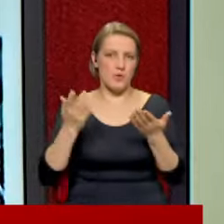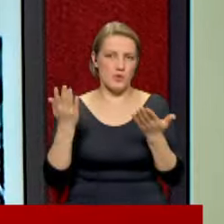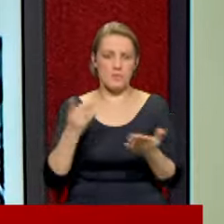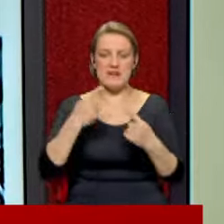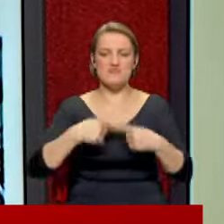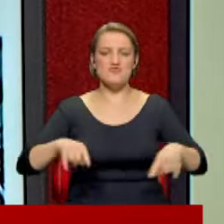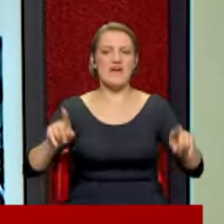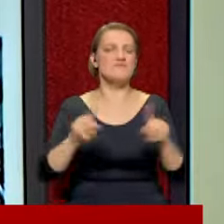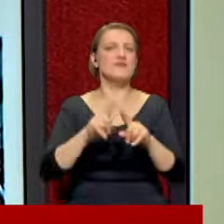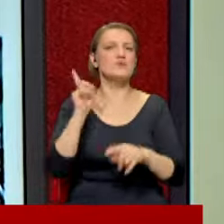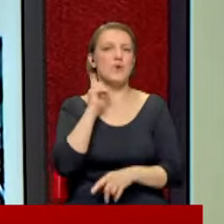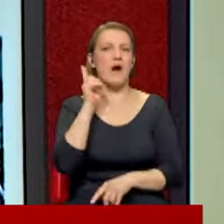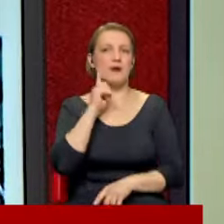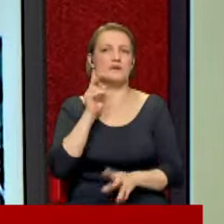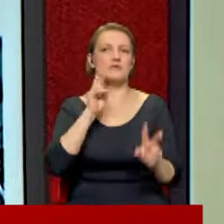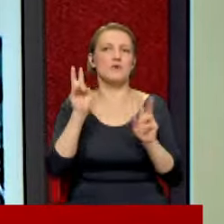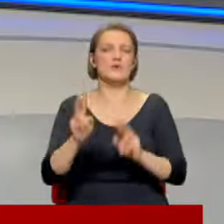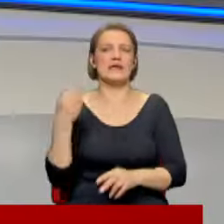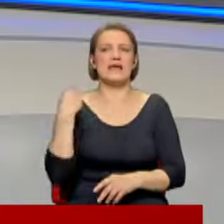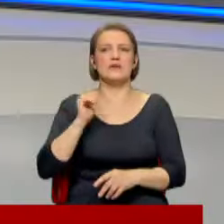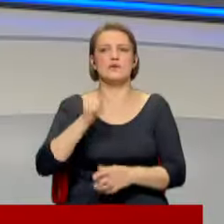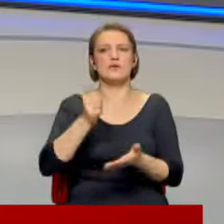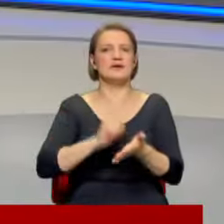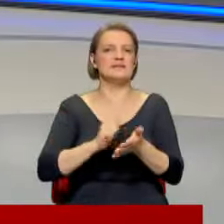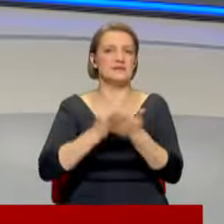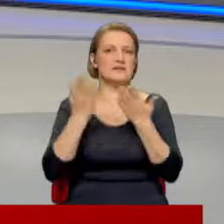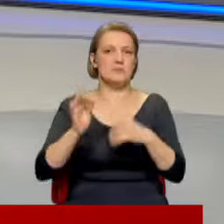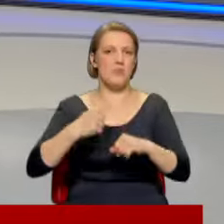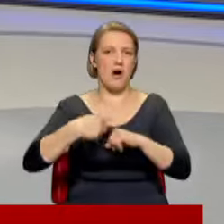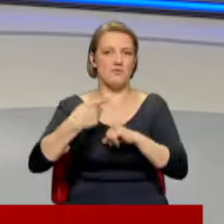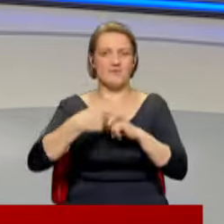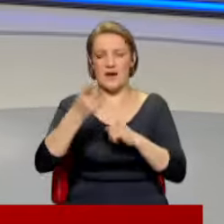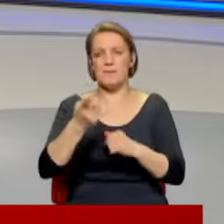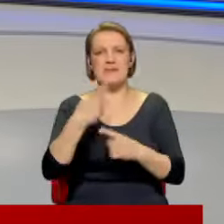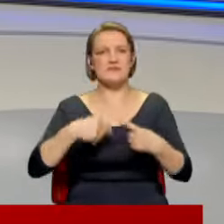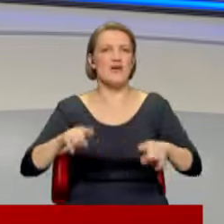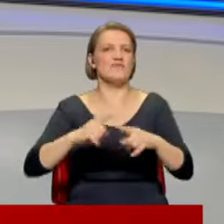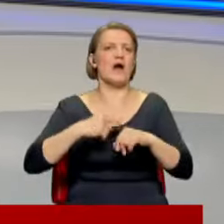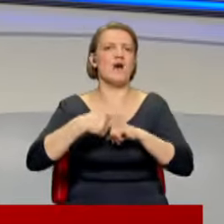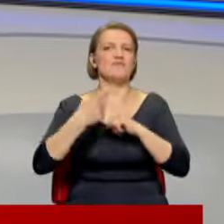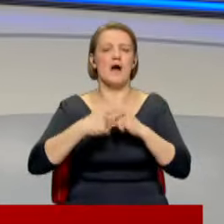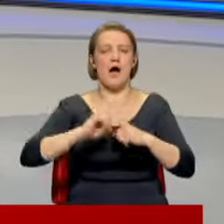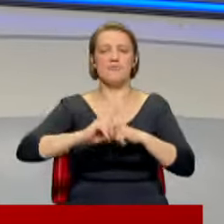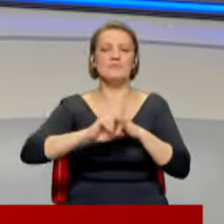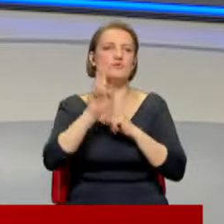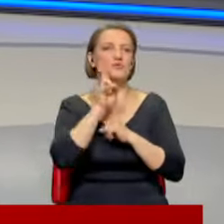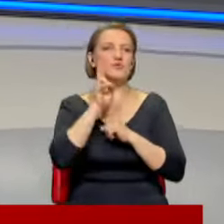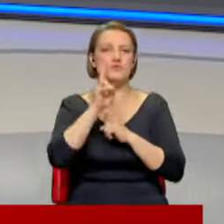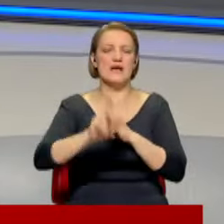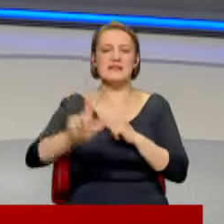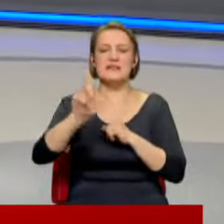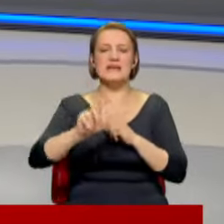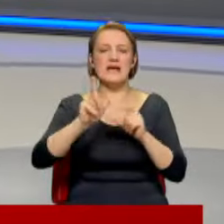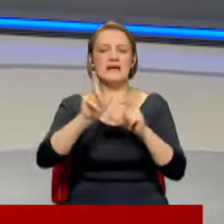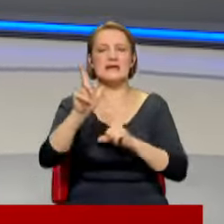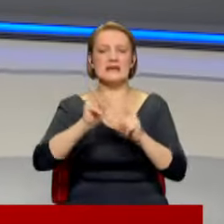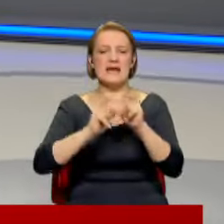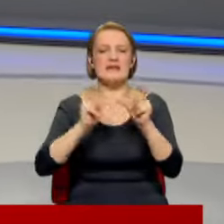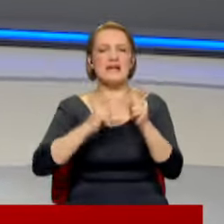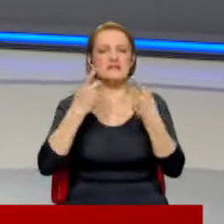Bir çevre duyarlılığı gösteriyor Yeni Gün gazetesi bu hafta. Evet, bir çevre haftası. Hafta sonundaysa liselere giriş sınavı